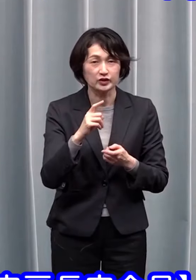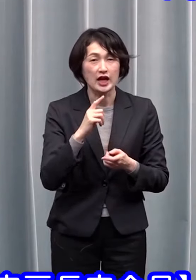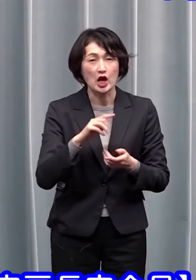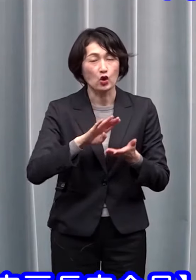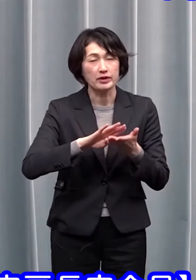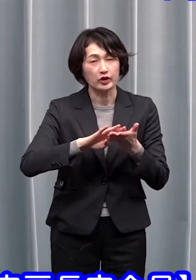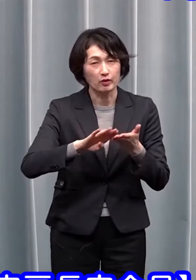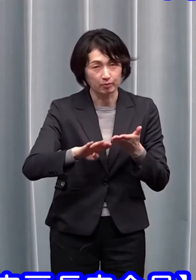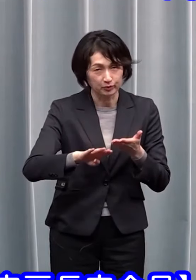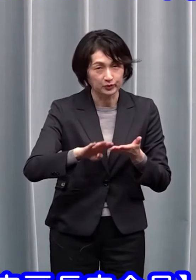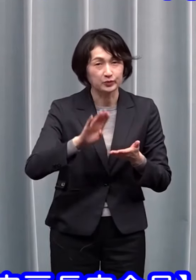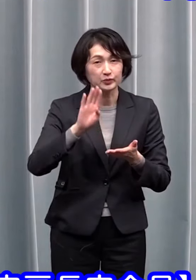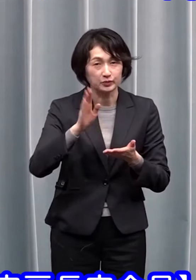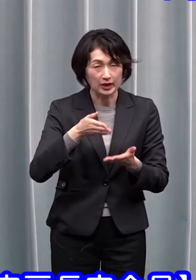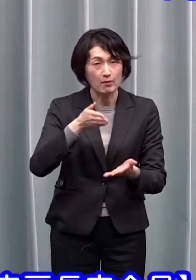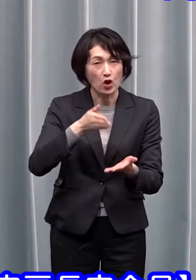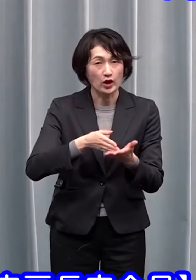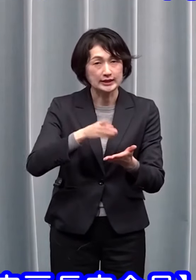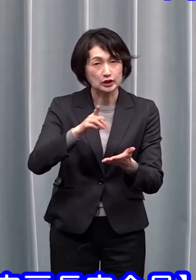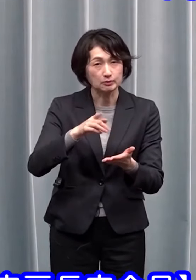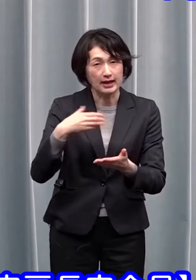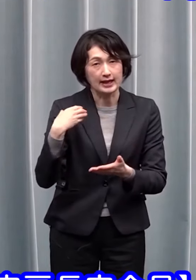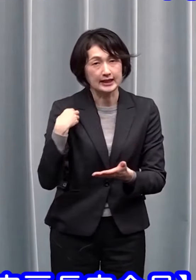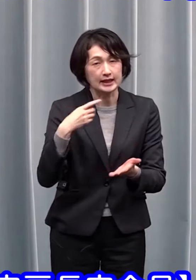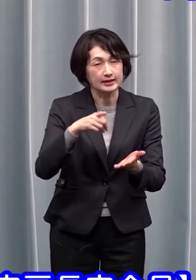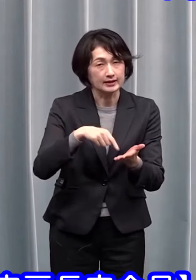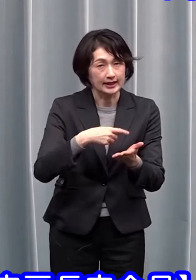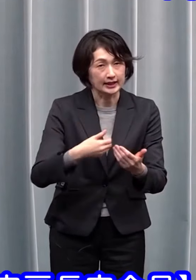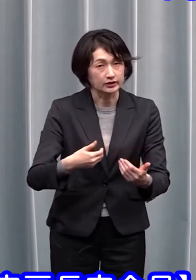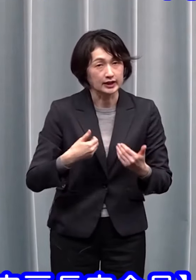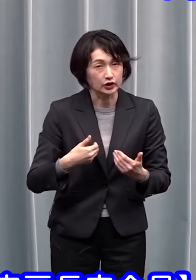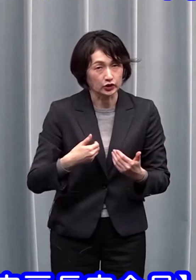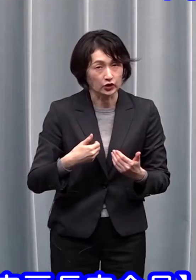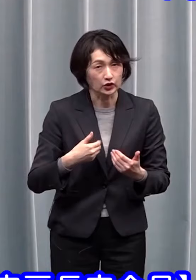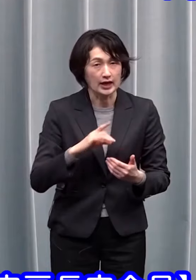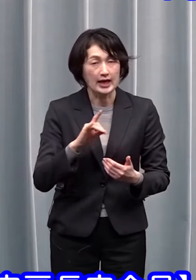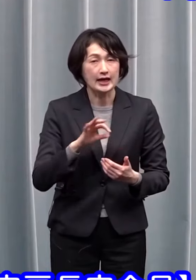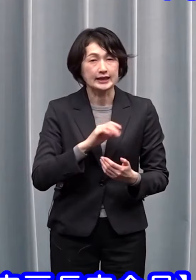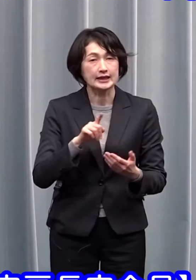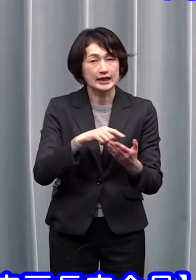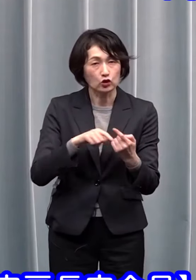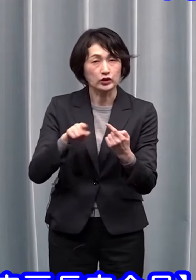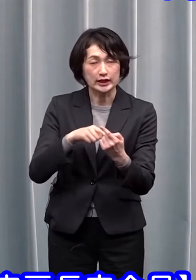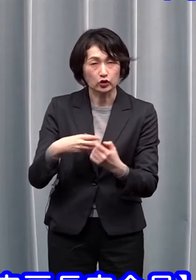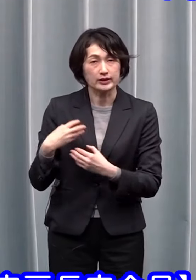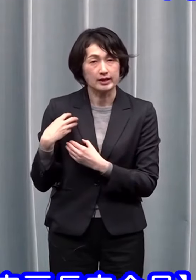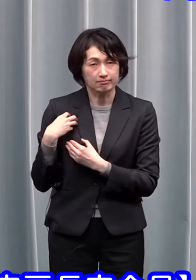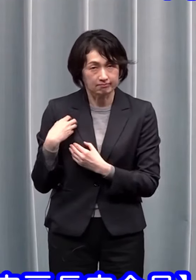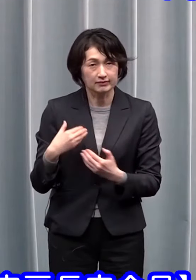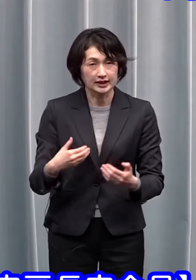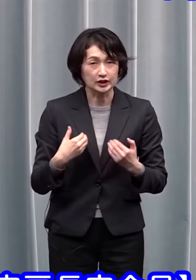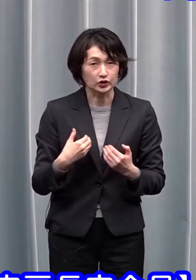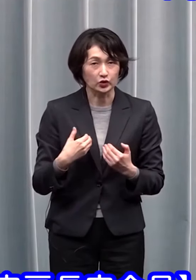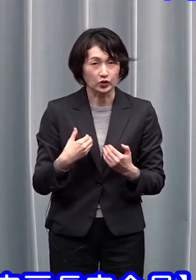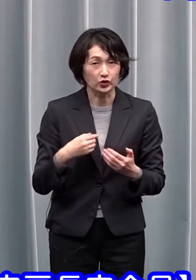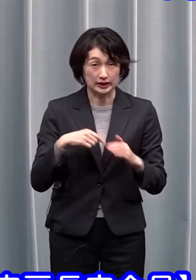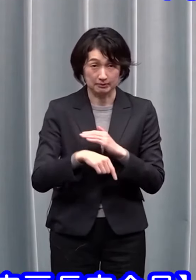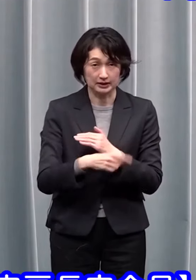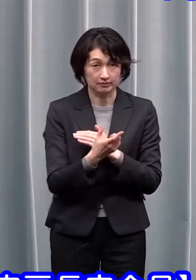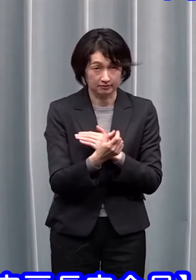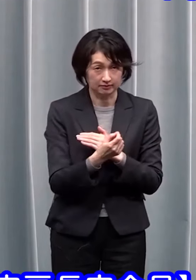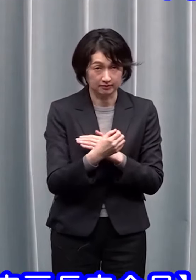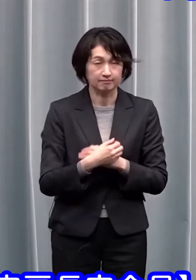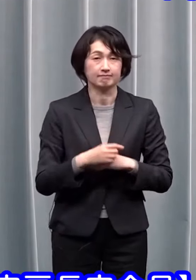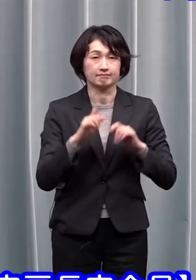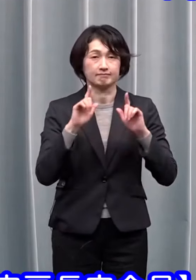は、まあ、二階氏だけでなく他の疑惑のある議員たちは一人一人しっかり答えるべきだと、そういうお考えだということでいいですか。 あの